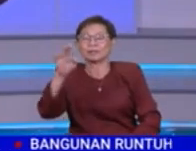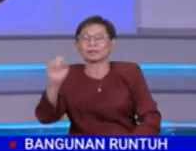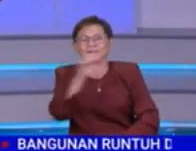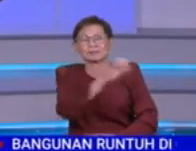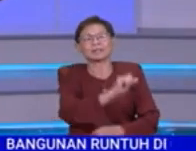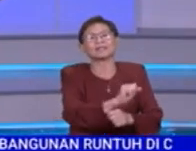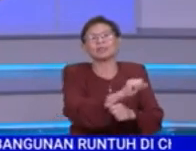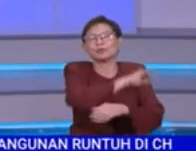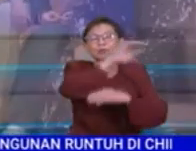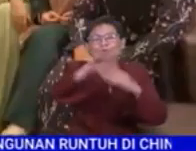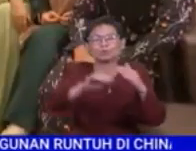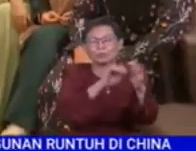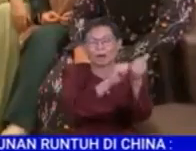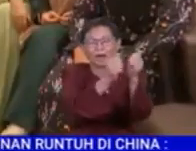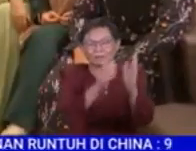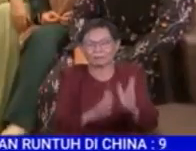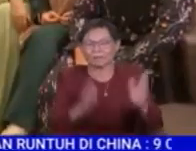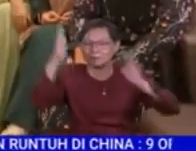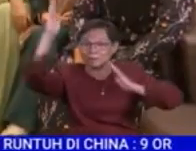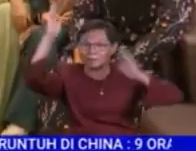saksikan.